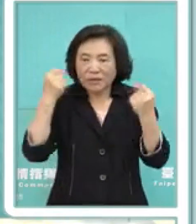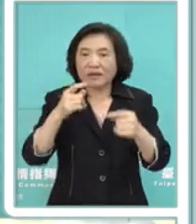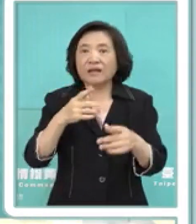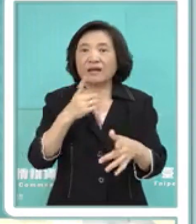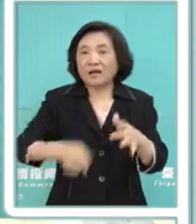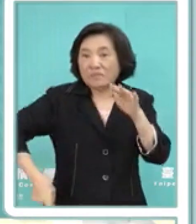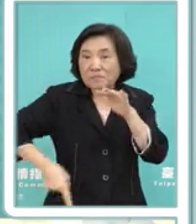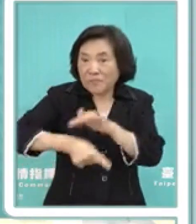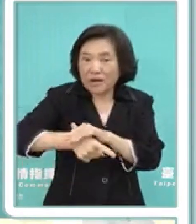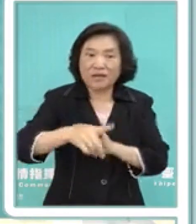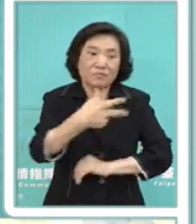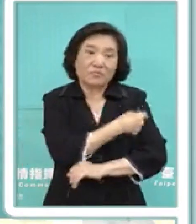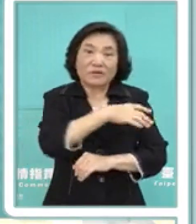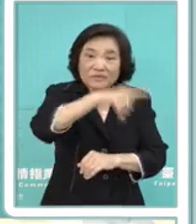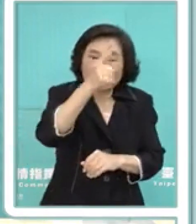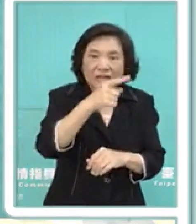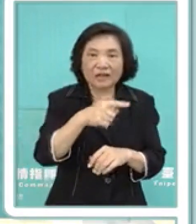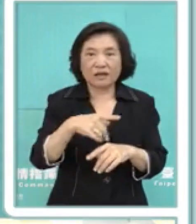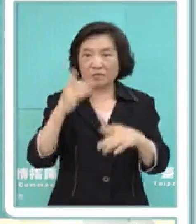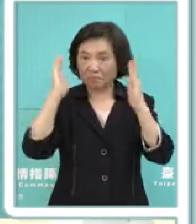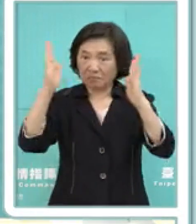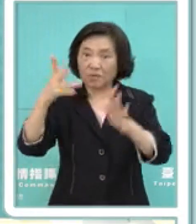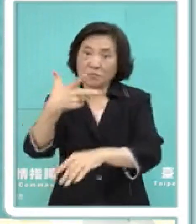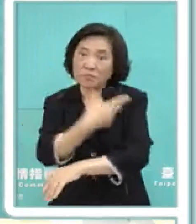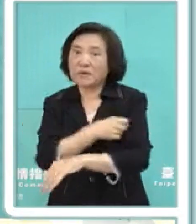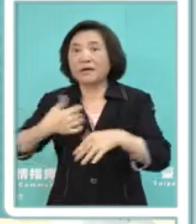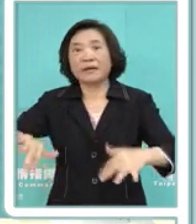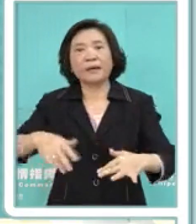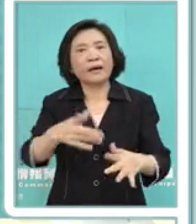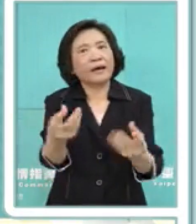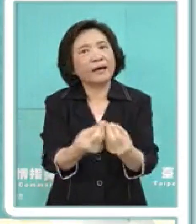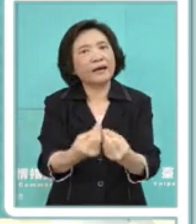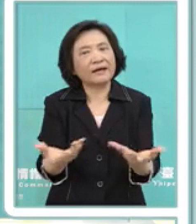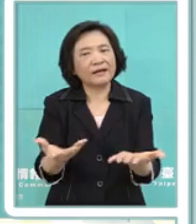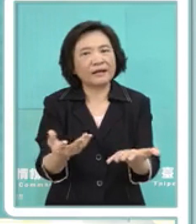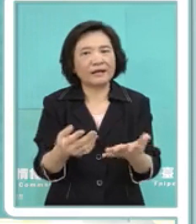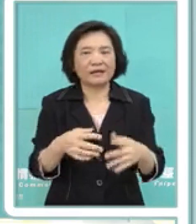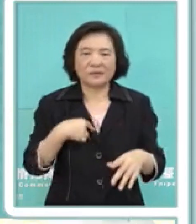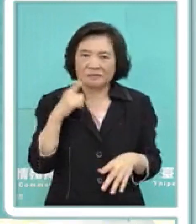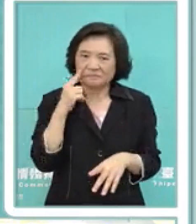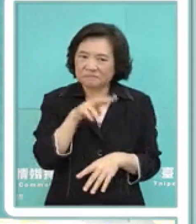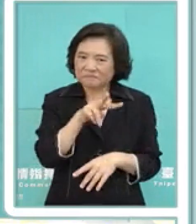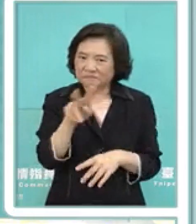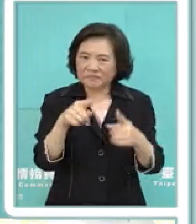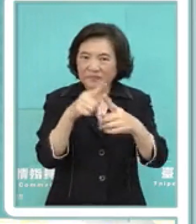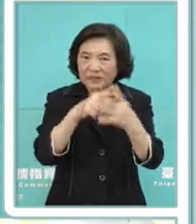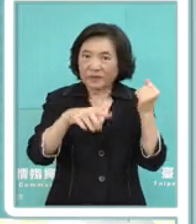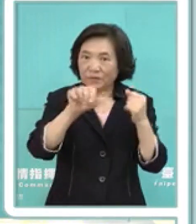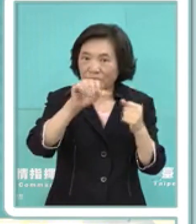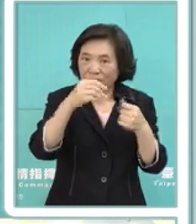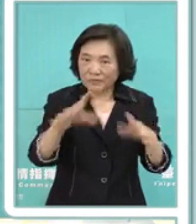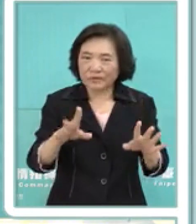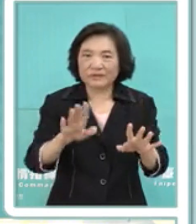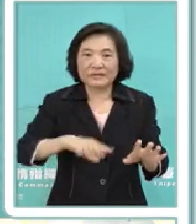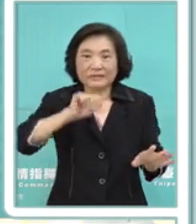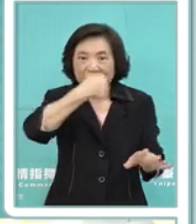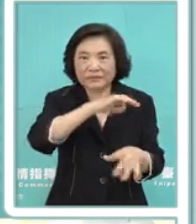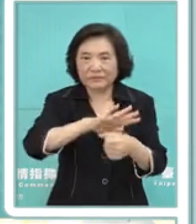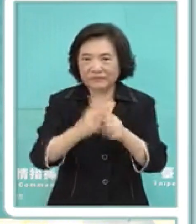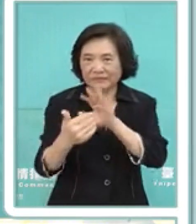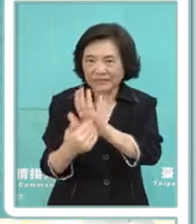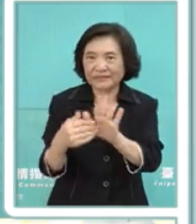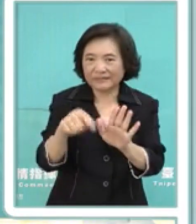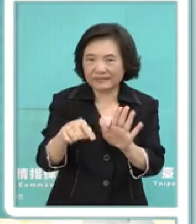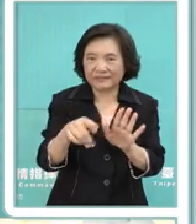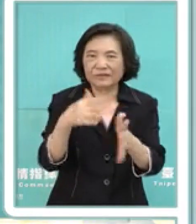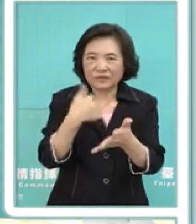先打疫苗了，当然有各种说法的。不过 anyway 这50,000多名你知道在目前台湾的防疫系统上